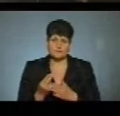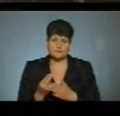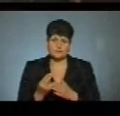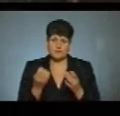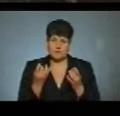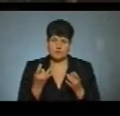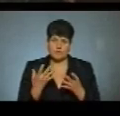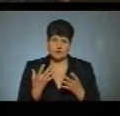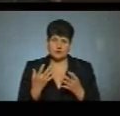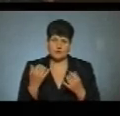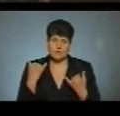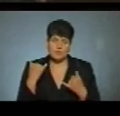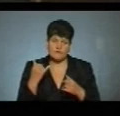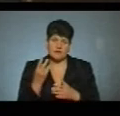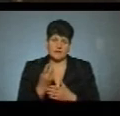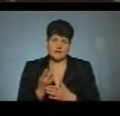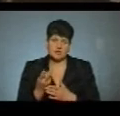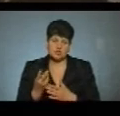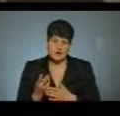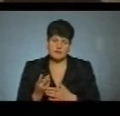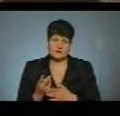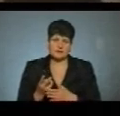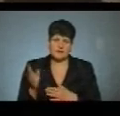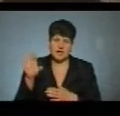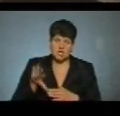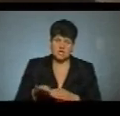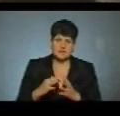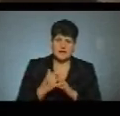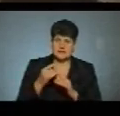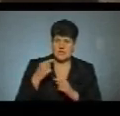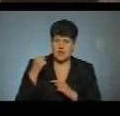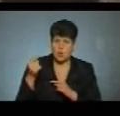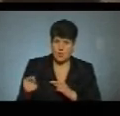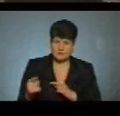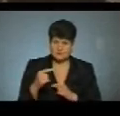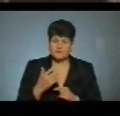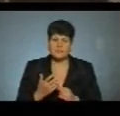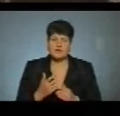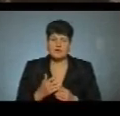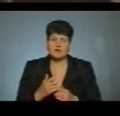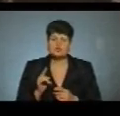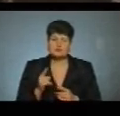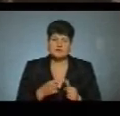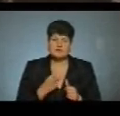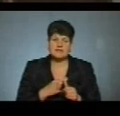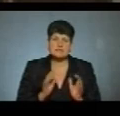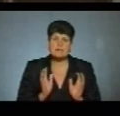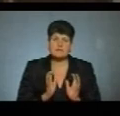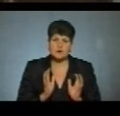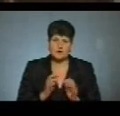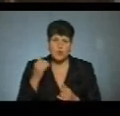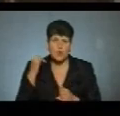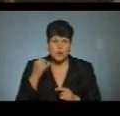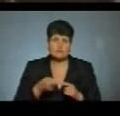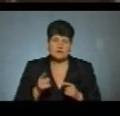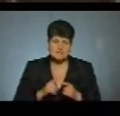просто корова, які лежать на березі річки, подалі село. А чому картина називається «Берегиня»? Тому що корова – це